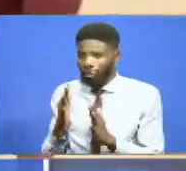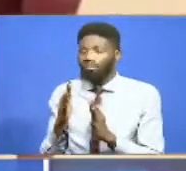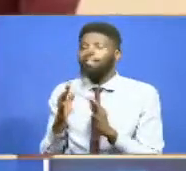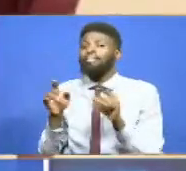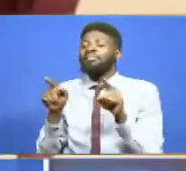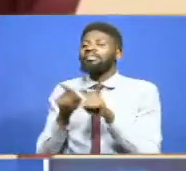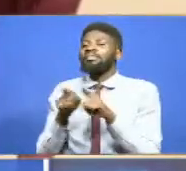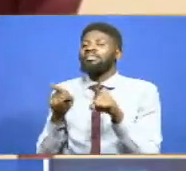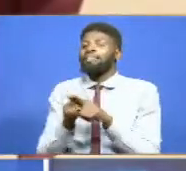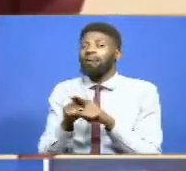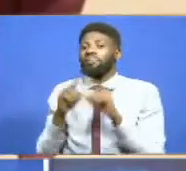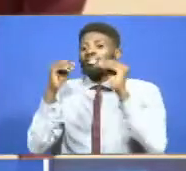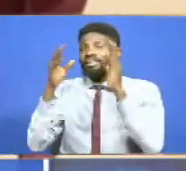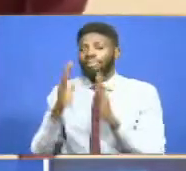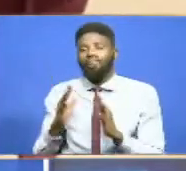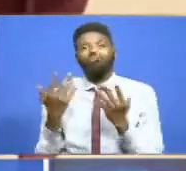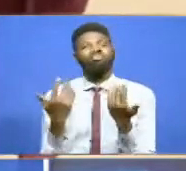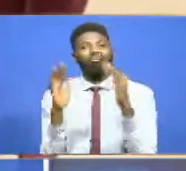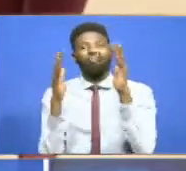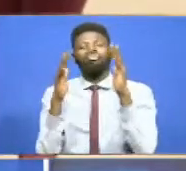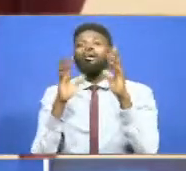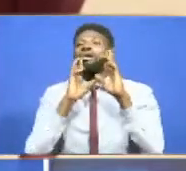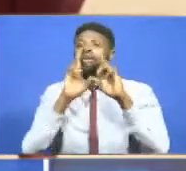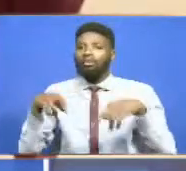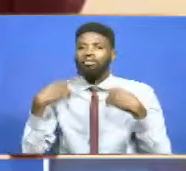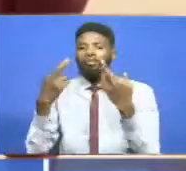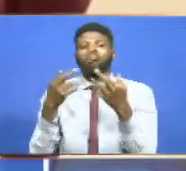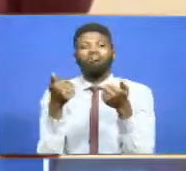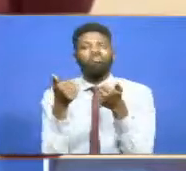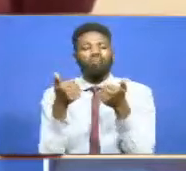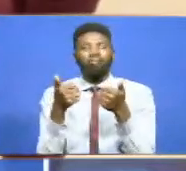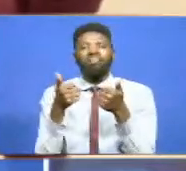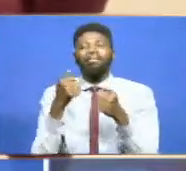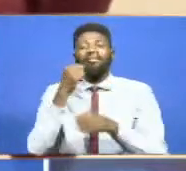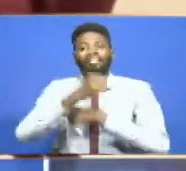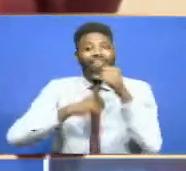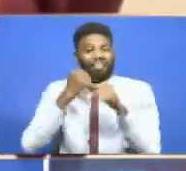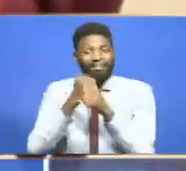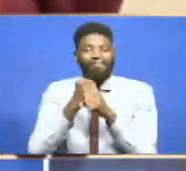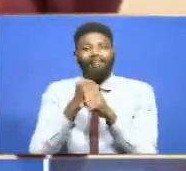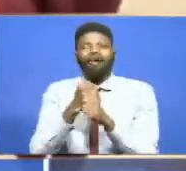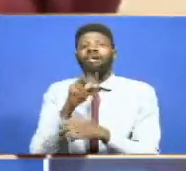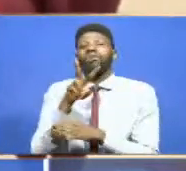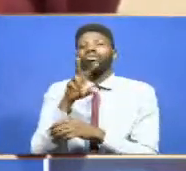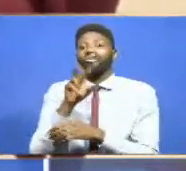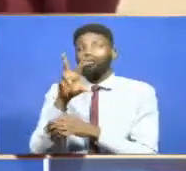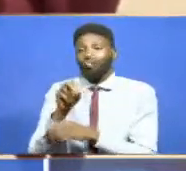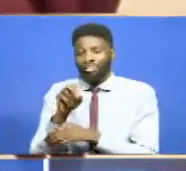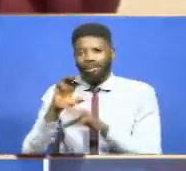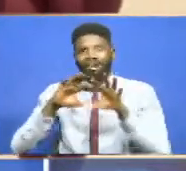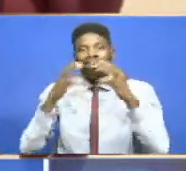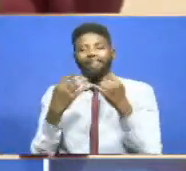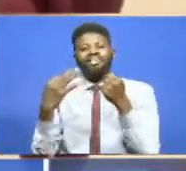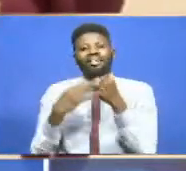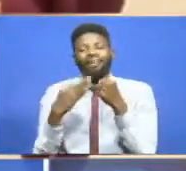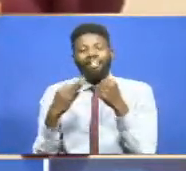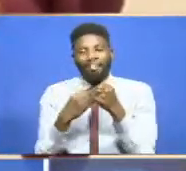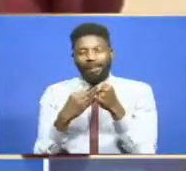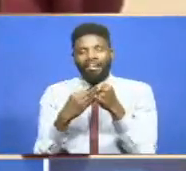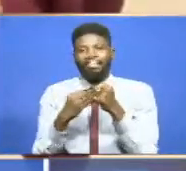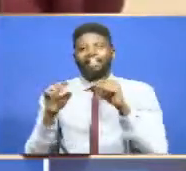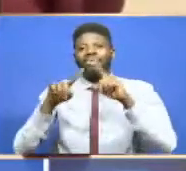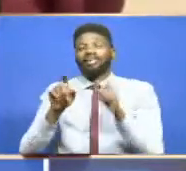kitaifa wa darasa la 8 KCP wa mwaka 2020. Udhiru Genesis! Wow!